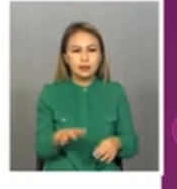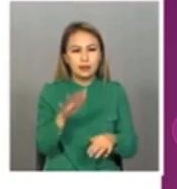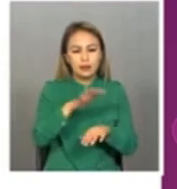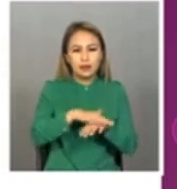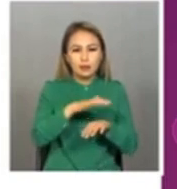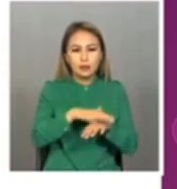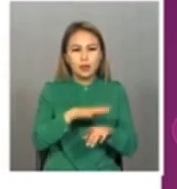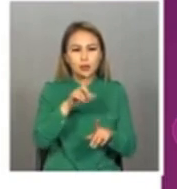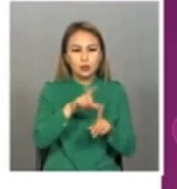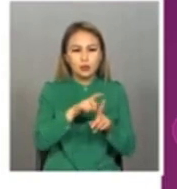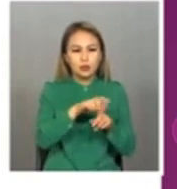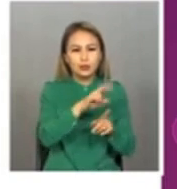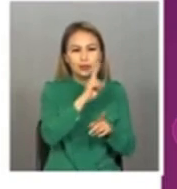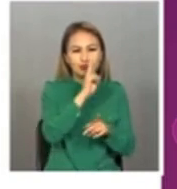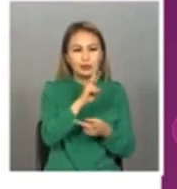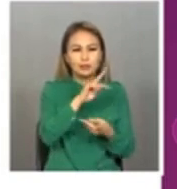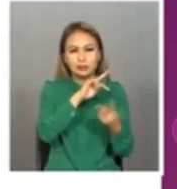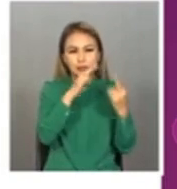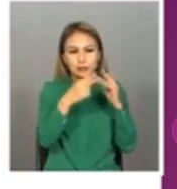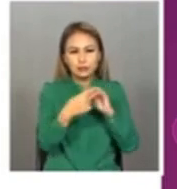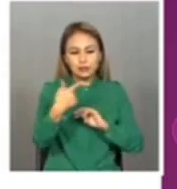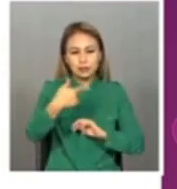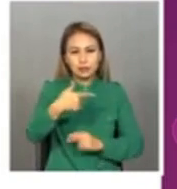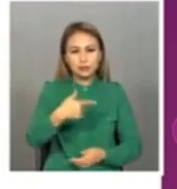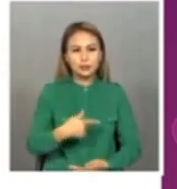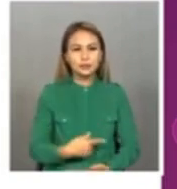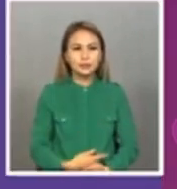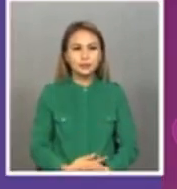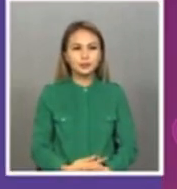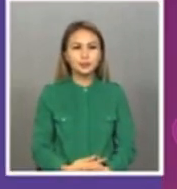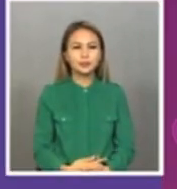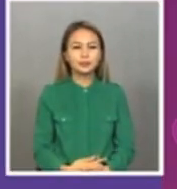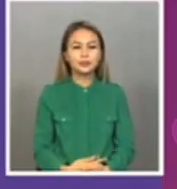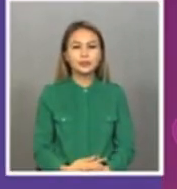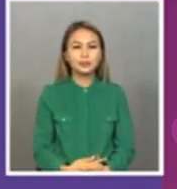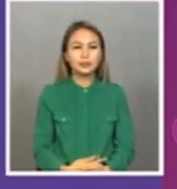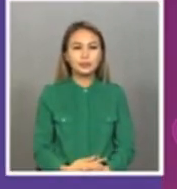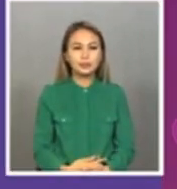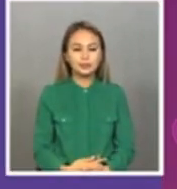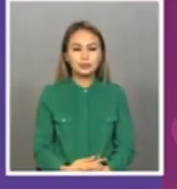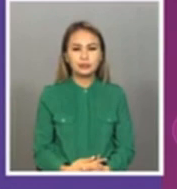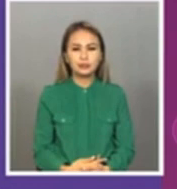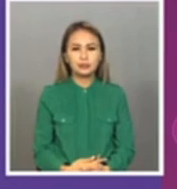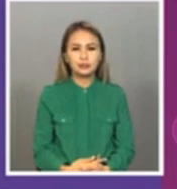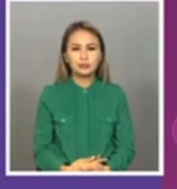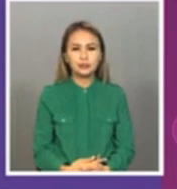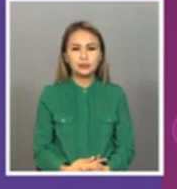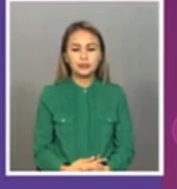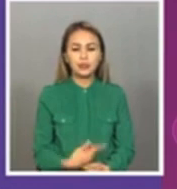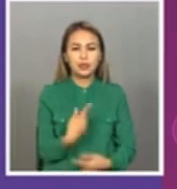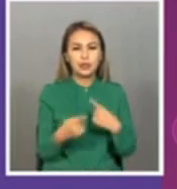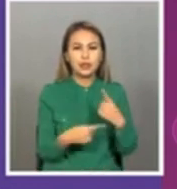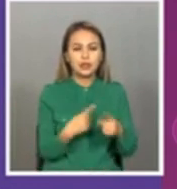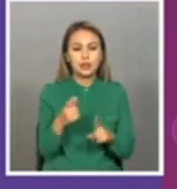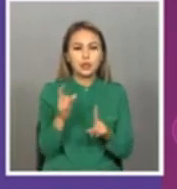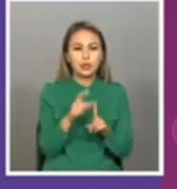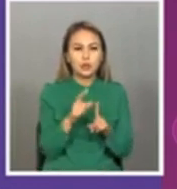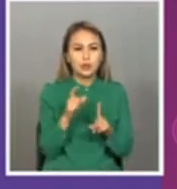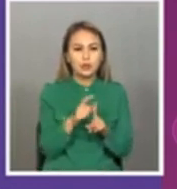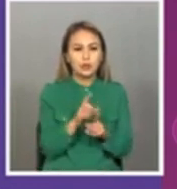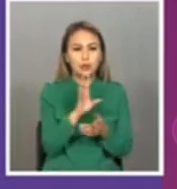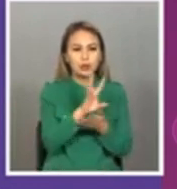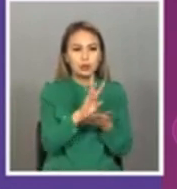қ дыбысы ғ дыбысына айналды. Балалар, келесі сөздерге үлгі